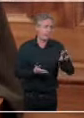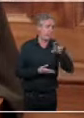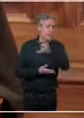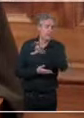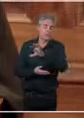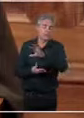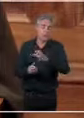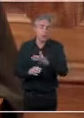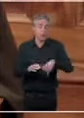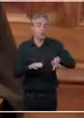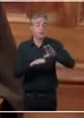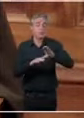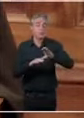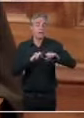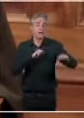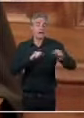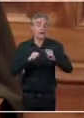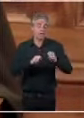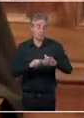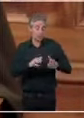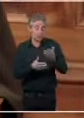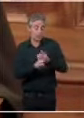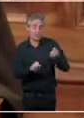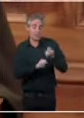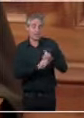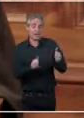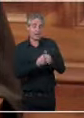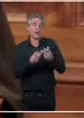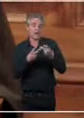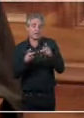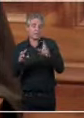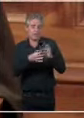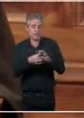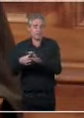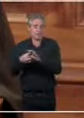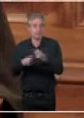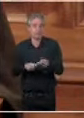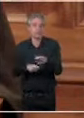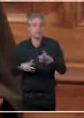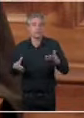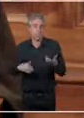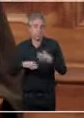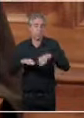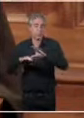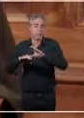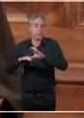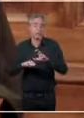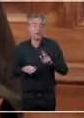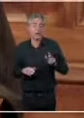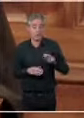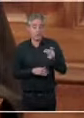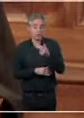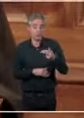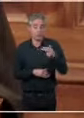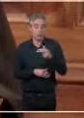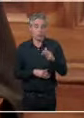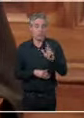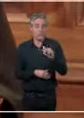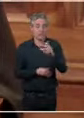en complémentarité des actions lancées directement par la ville. Nous aurons d'ailleurs en novembre une journée